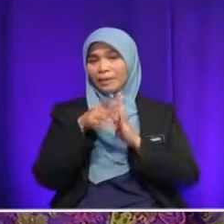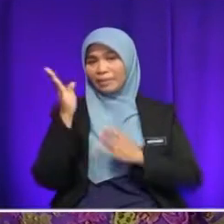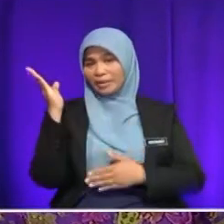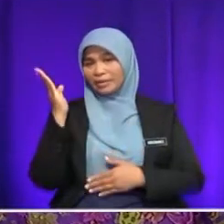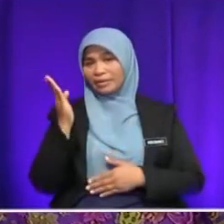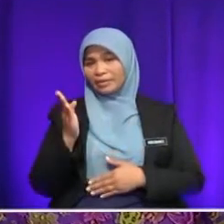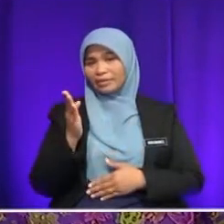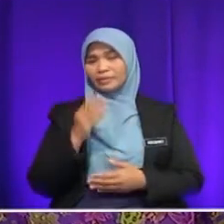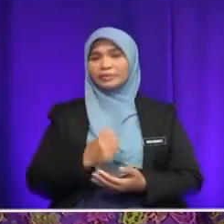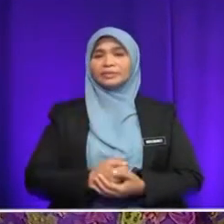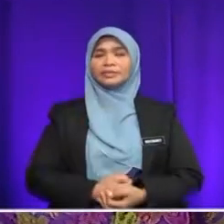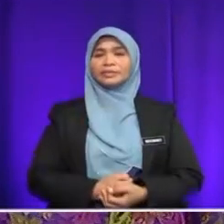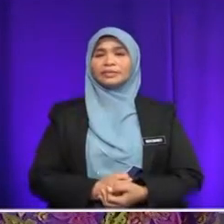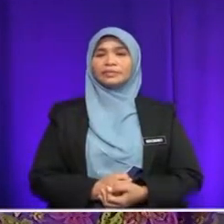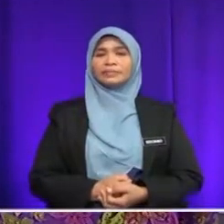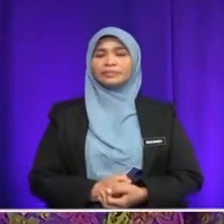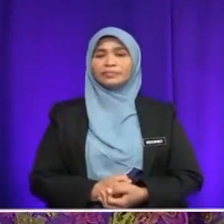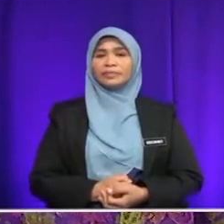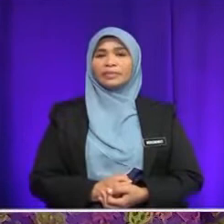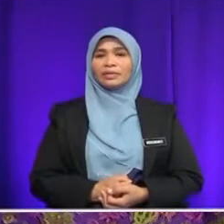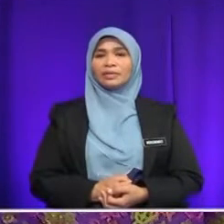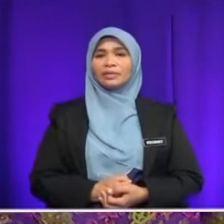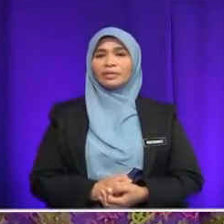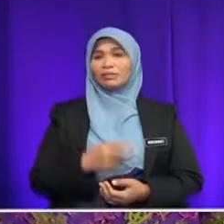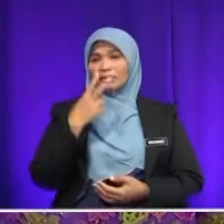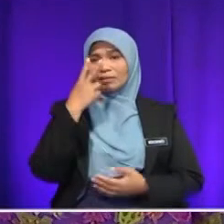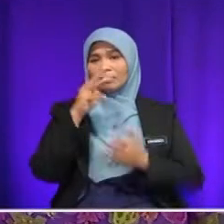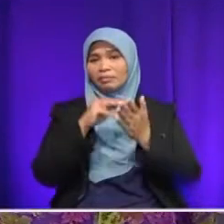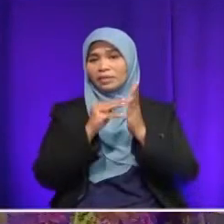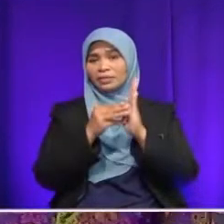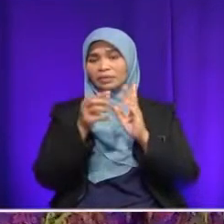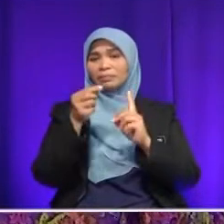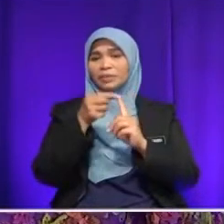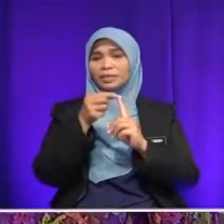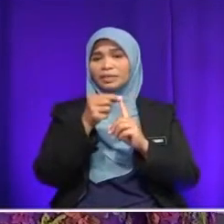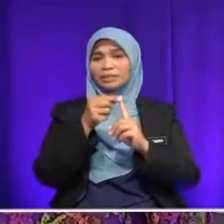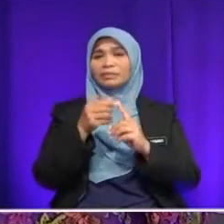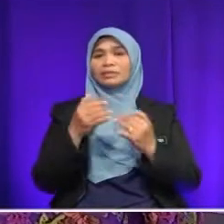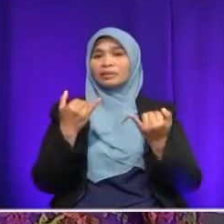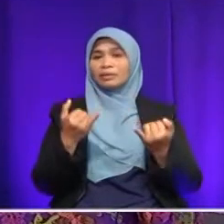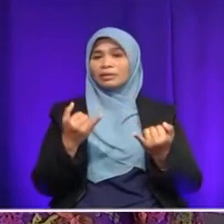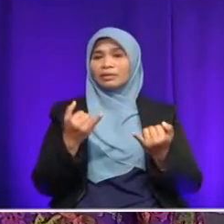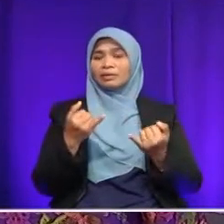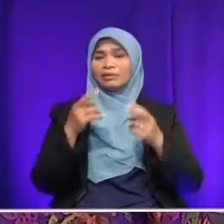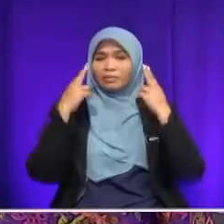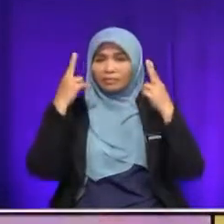juga memahami maksud, okey, melihat makna-makna kalimah tersebut, di sini Ustazah ada bagikan